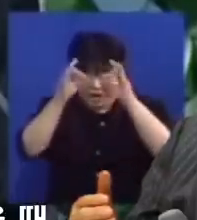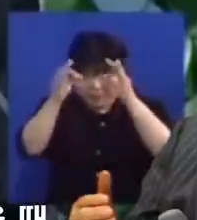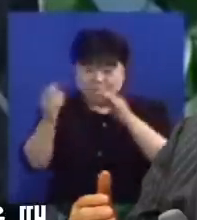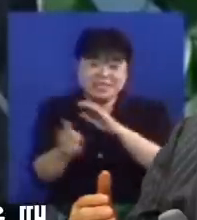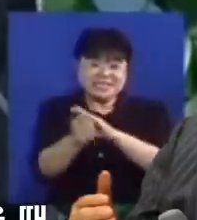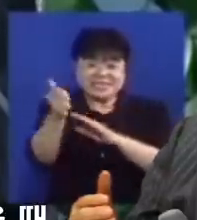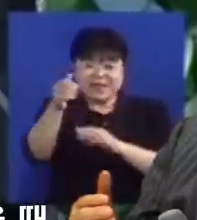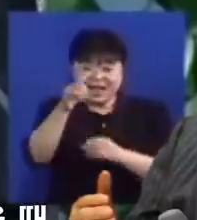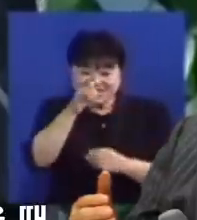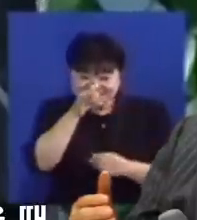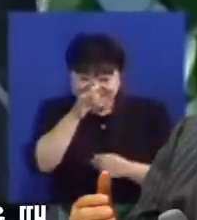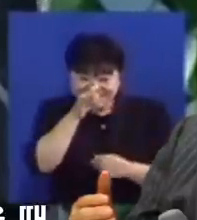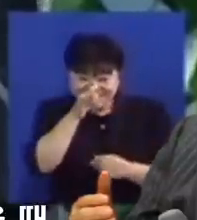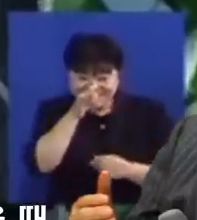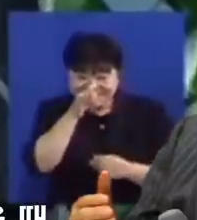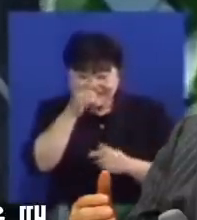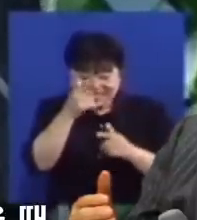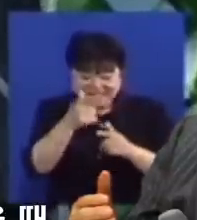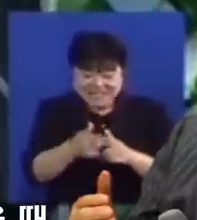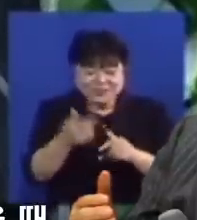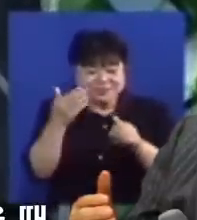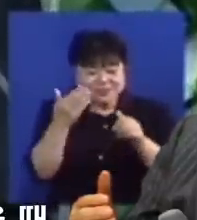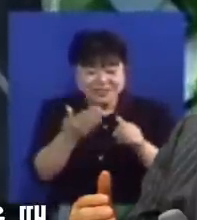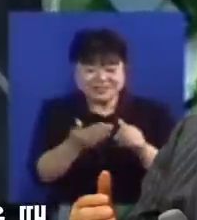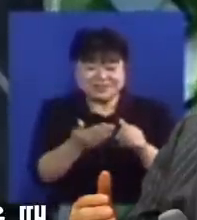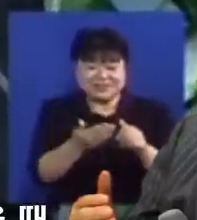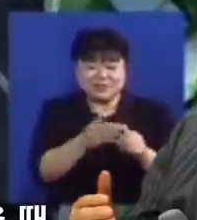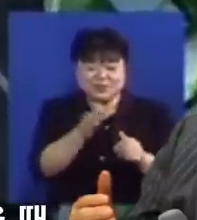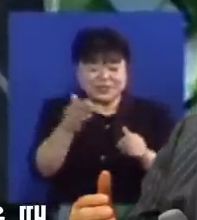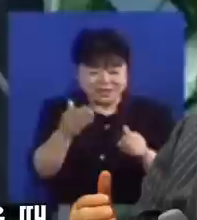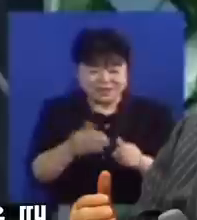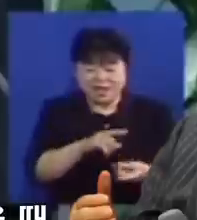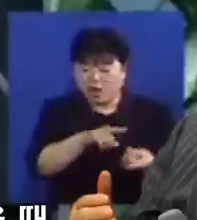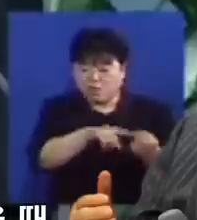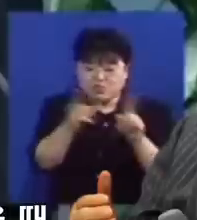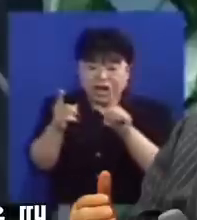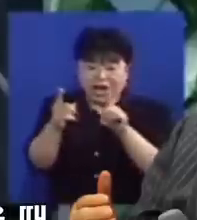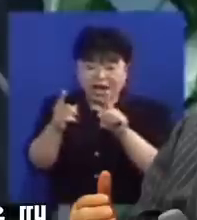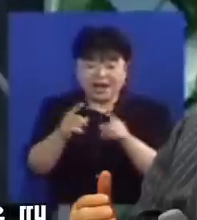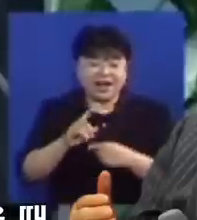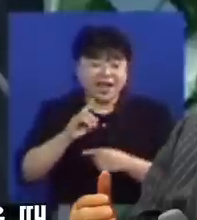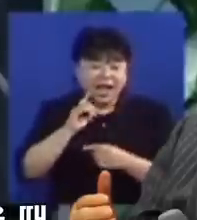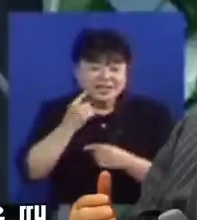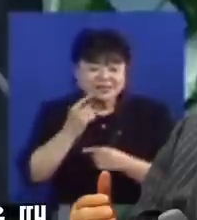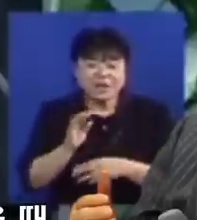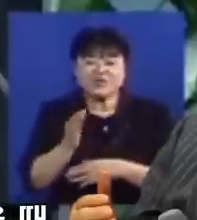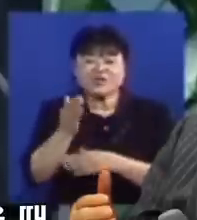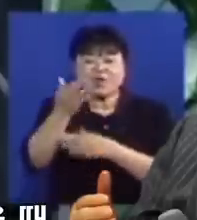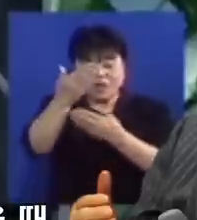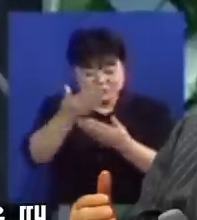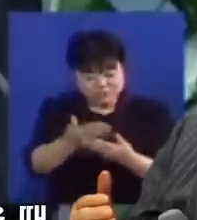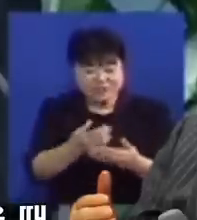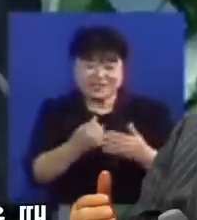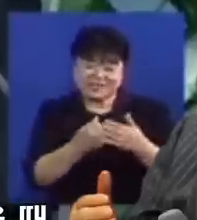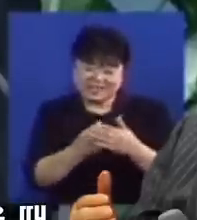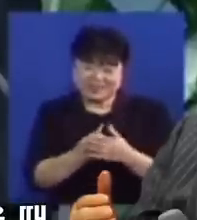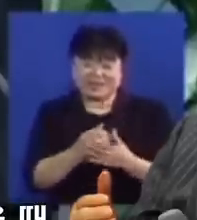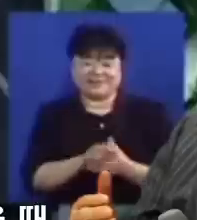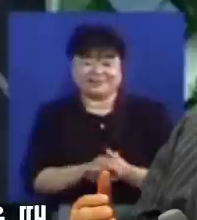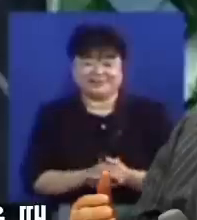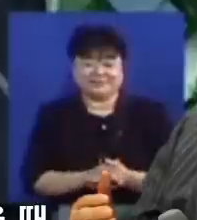희망이 있습니다. 왜냐하면 예수님께서 우리에게 부활의 아름다운 영광을 주실 것이기 때문인